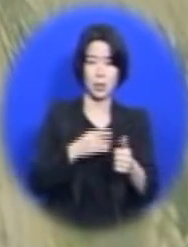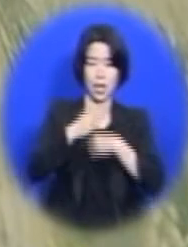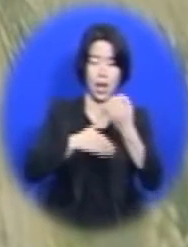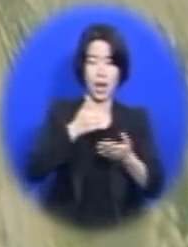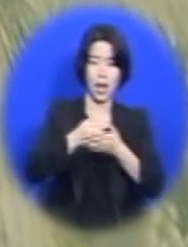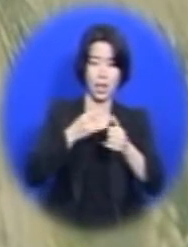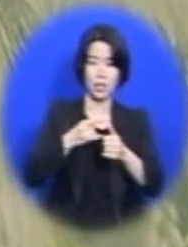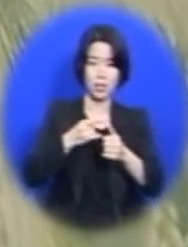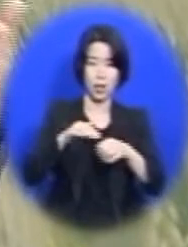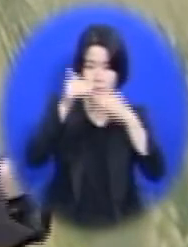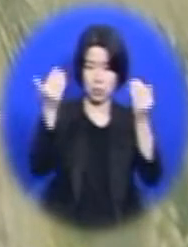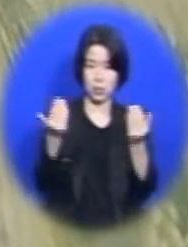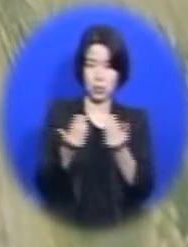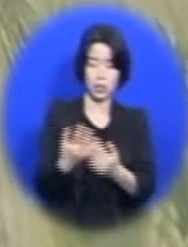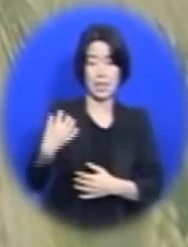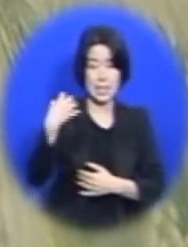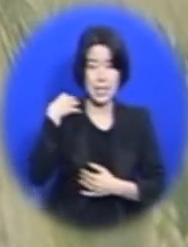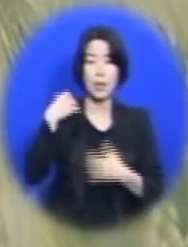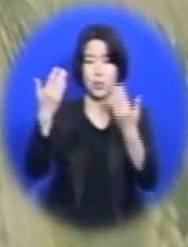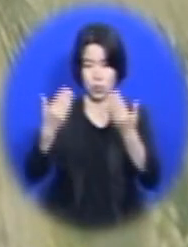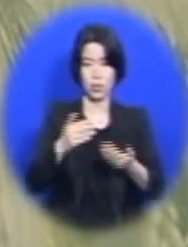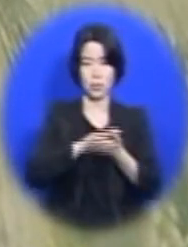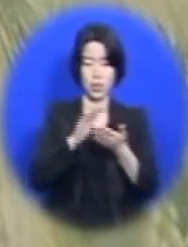하나님께서 모든 것을 책임져 주십니다.